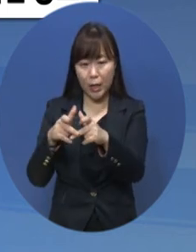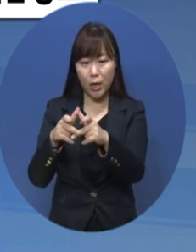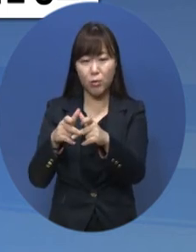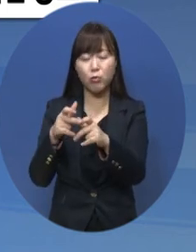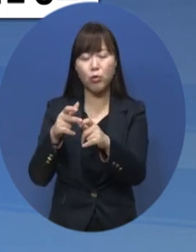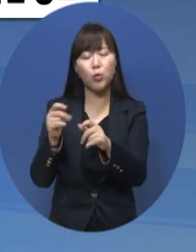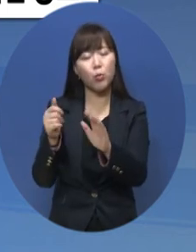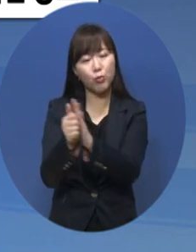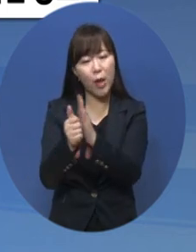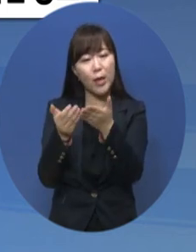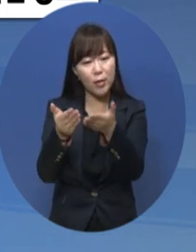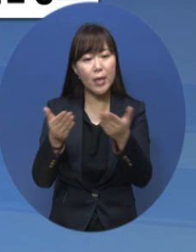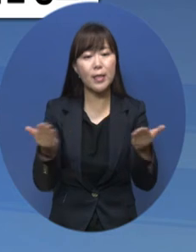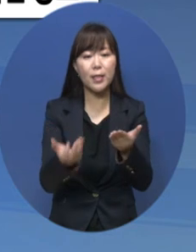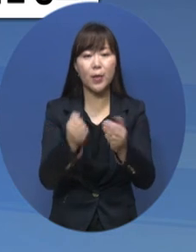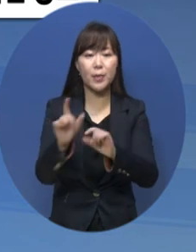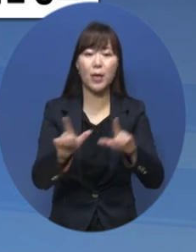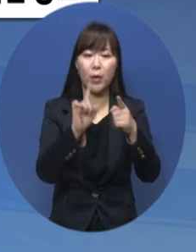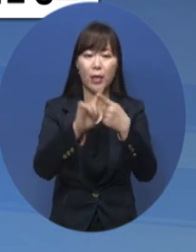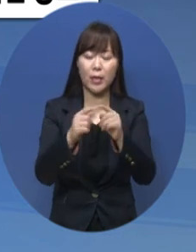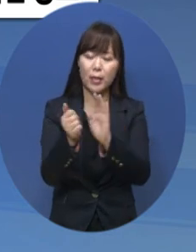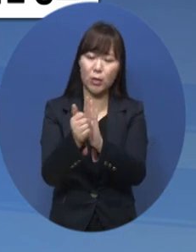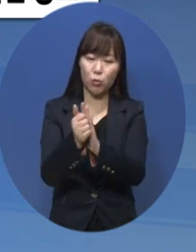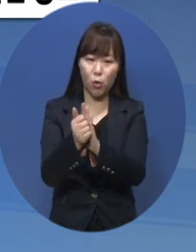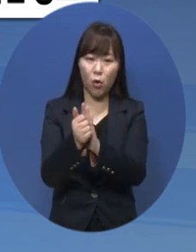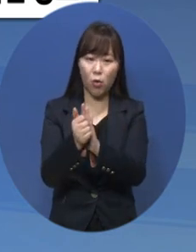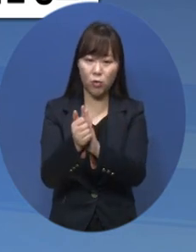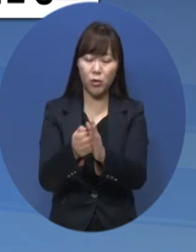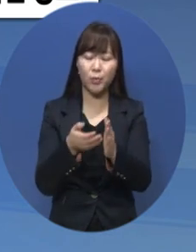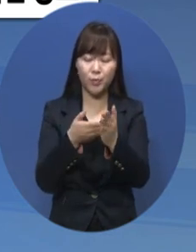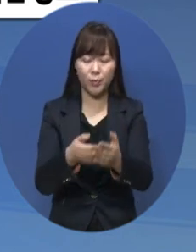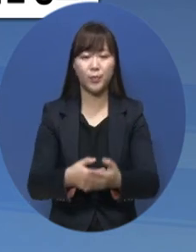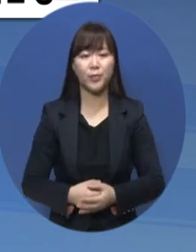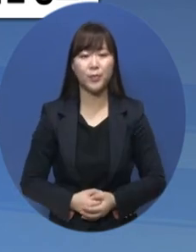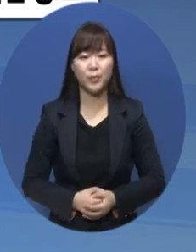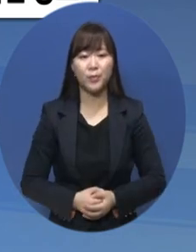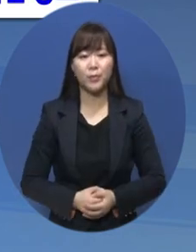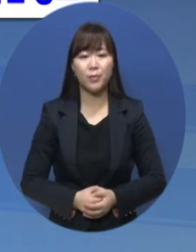우대해 직업생활에 대한 지원을 두텁게 하도록 했습니다.